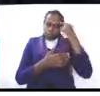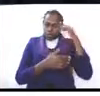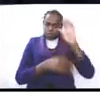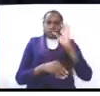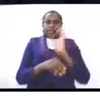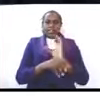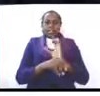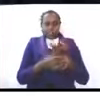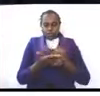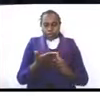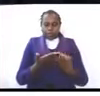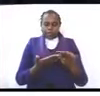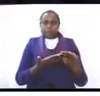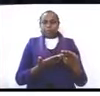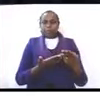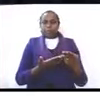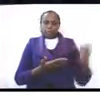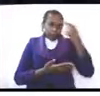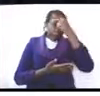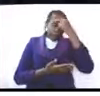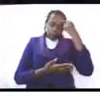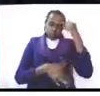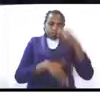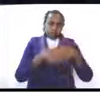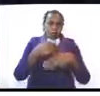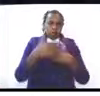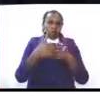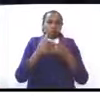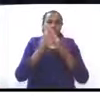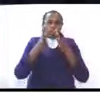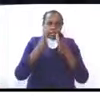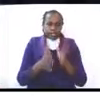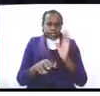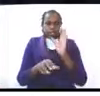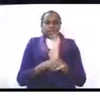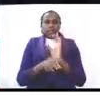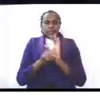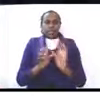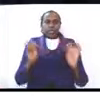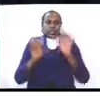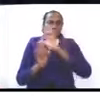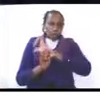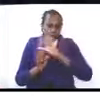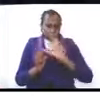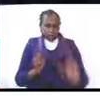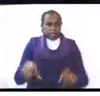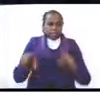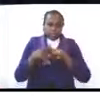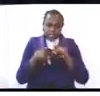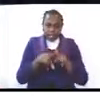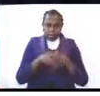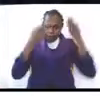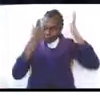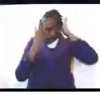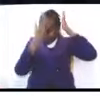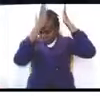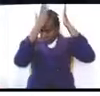lako takatifu, kwa sababu ya viongozi wa kanisa Mungu. Hasa